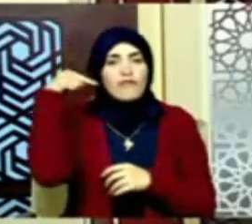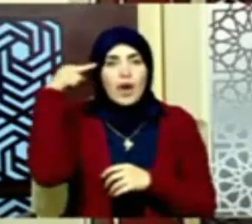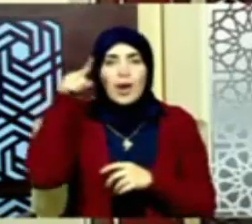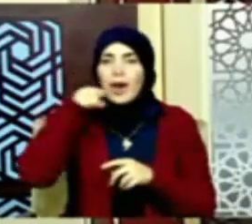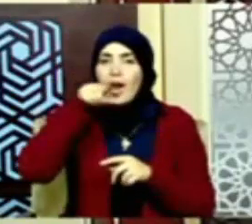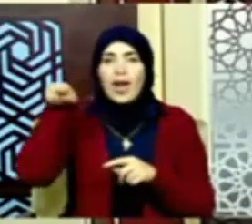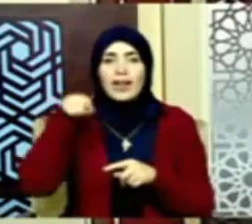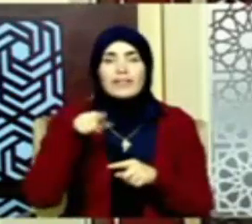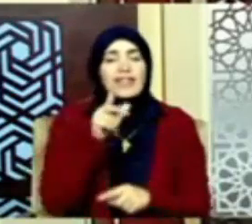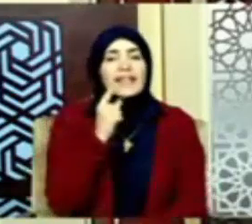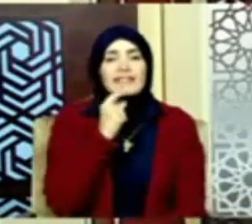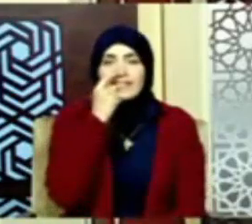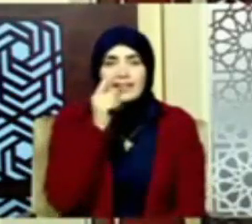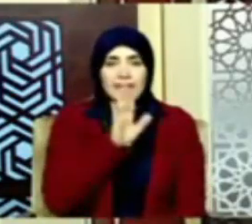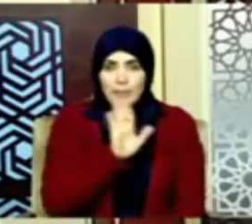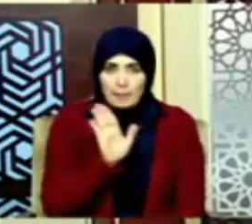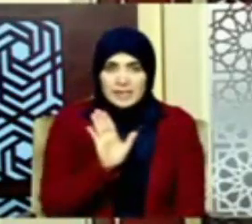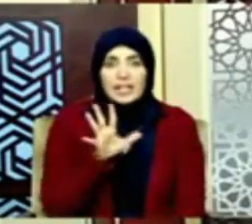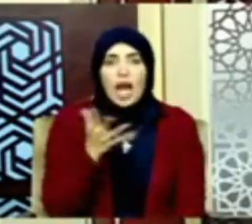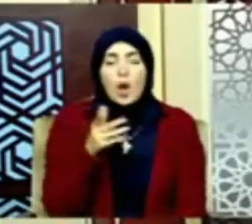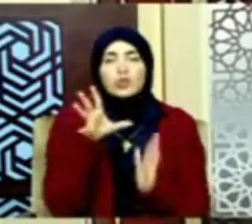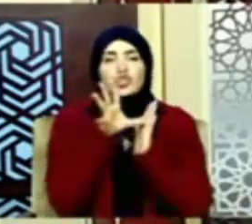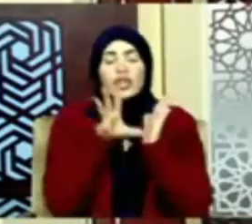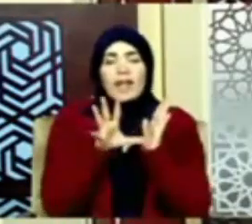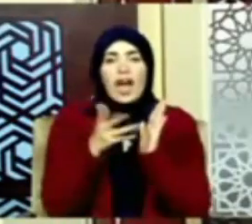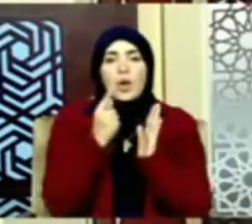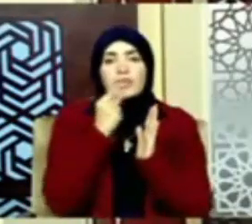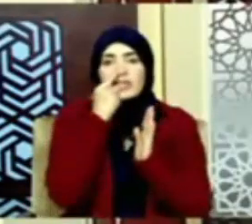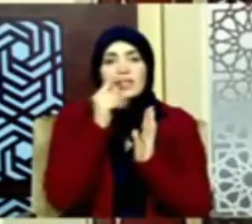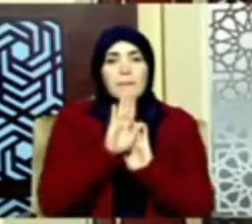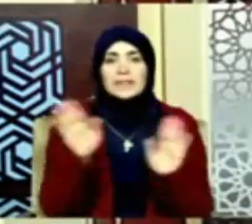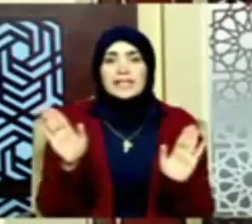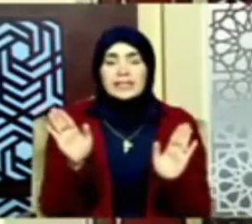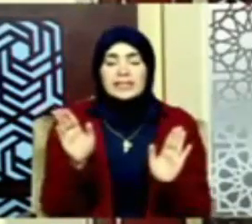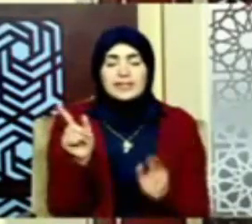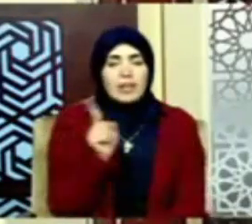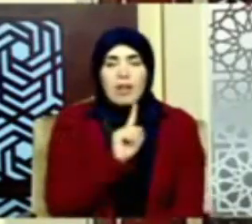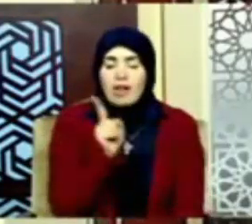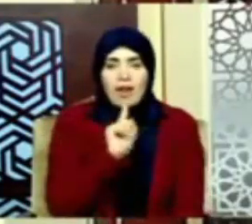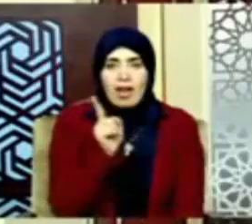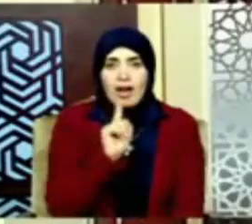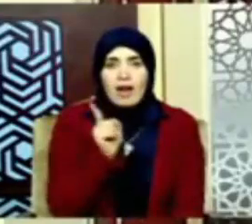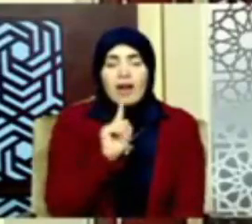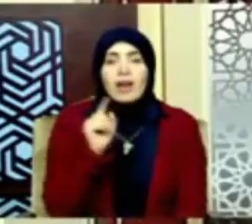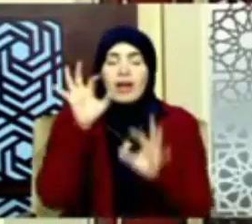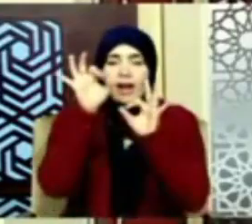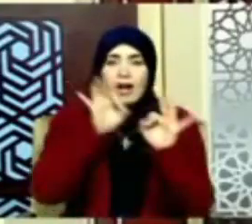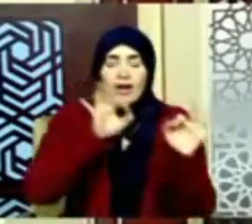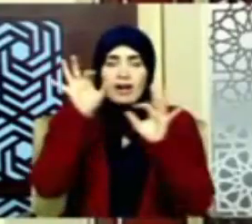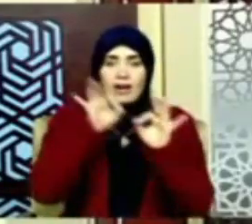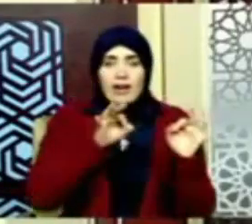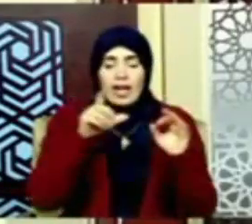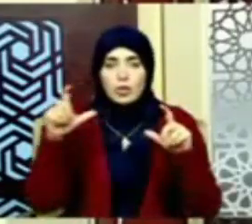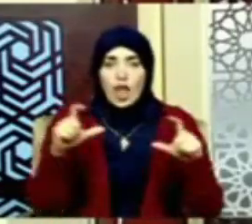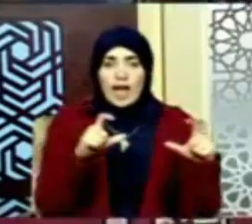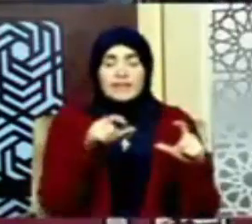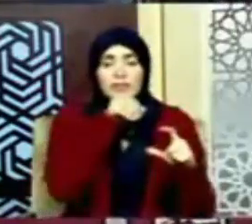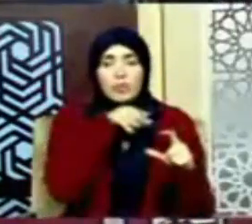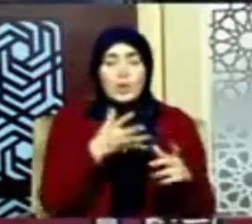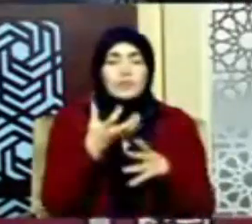علوم الفقه أو الشريعة أو علوم الدين فحسب. الآيات والأحاديث جاءت